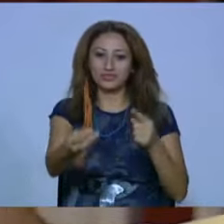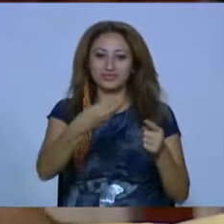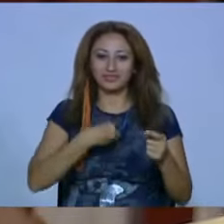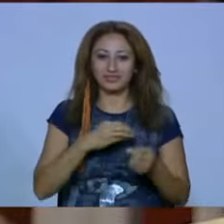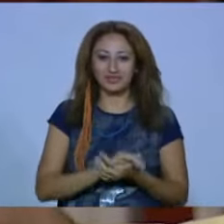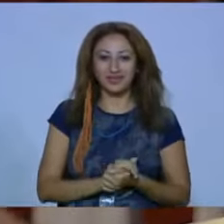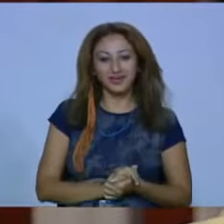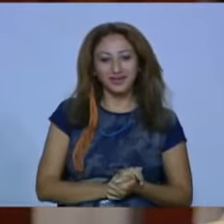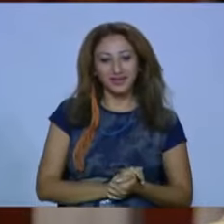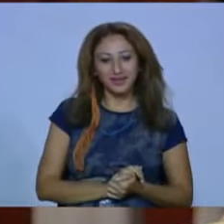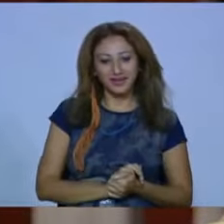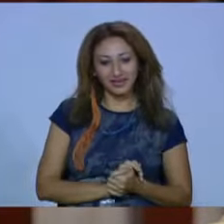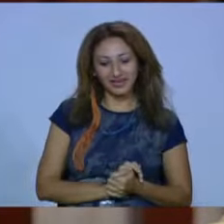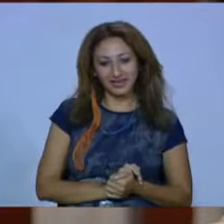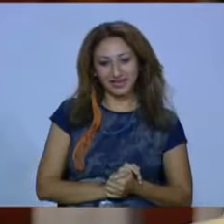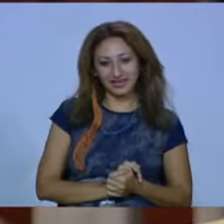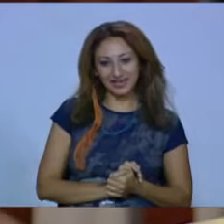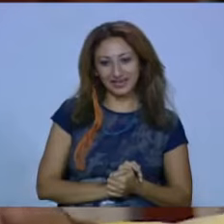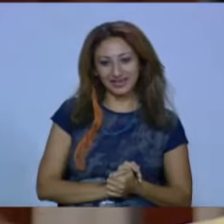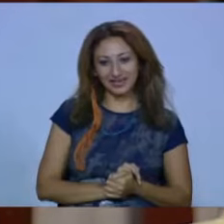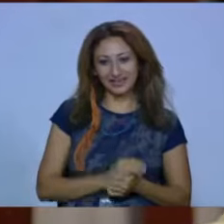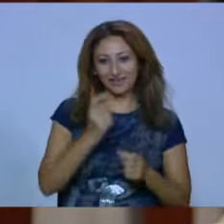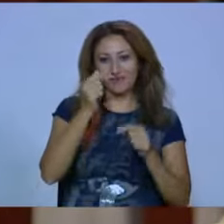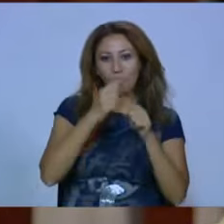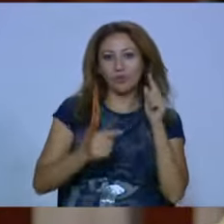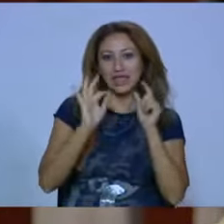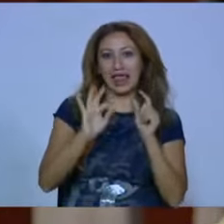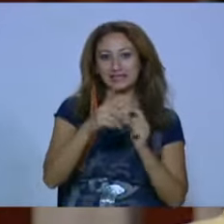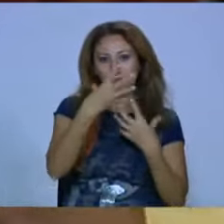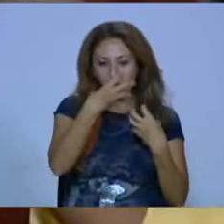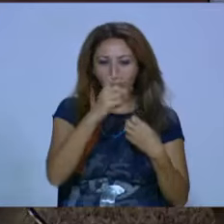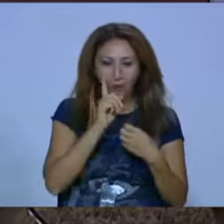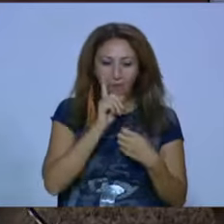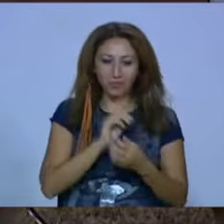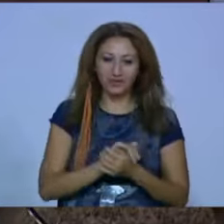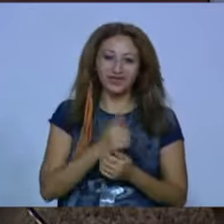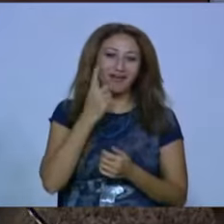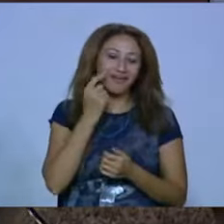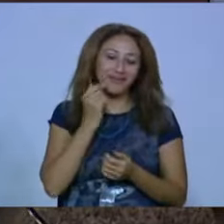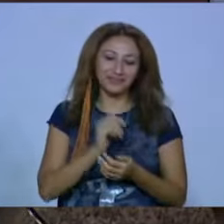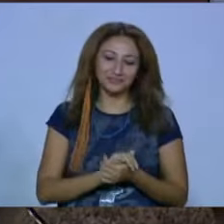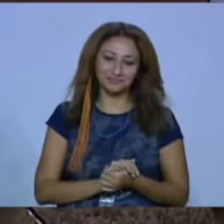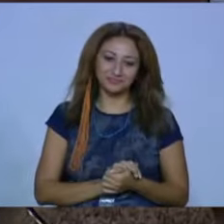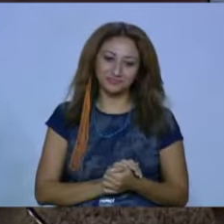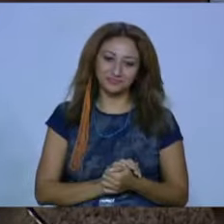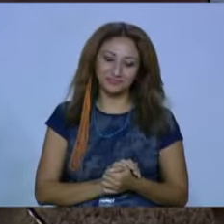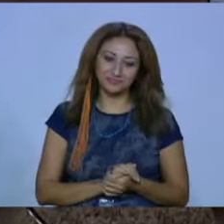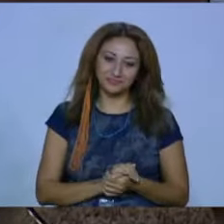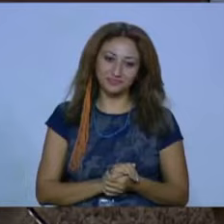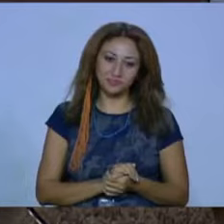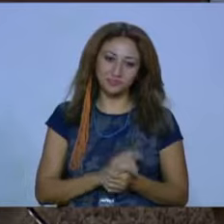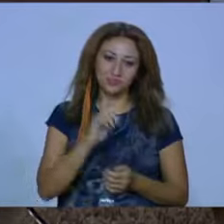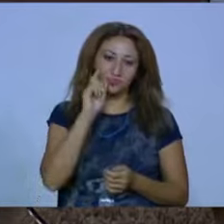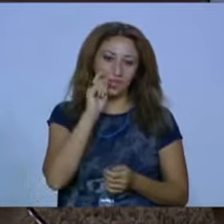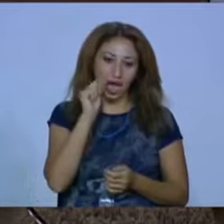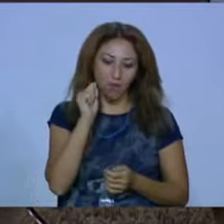والام هي كانت حاجه جامده قوي هناخد منك جزء من الاجر بقى. والاب شخصيه كان واحد